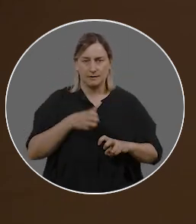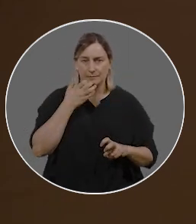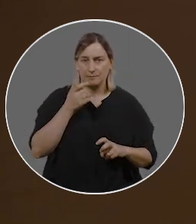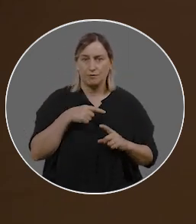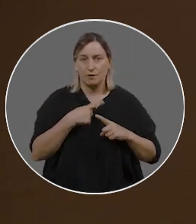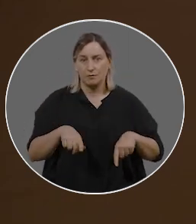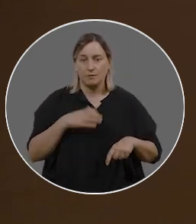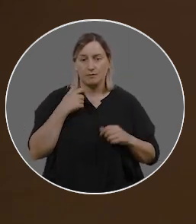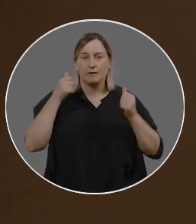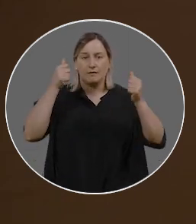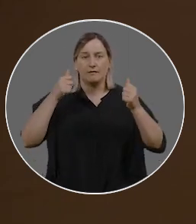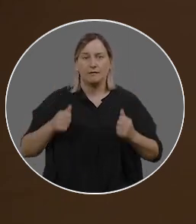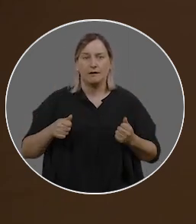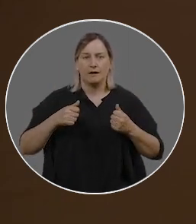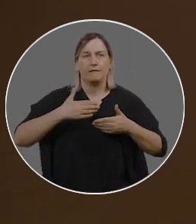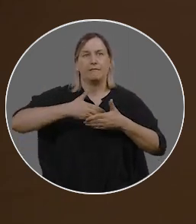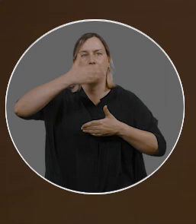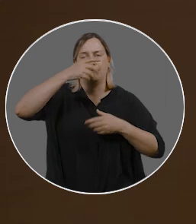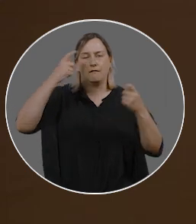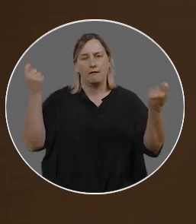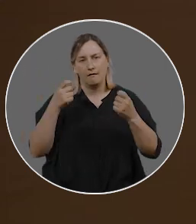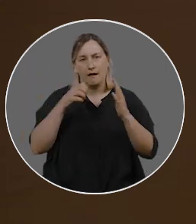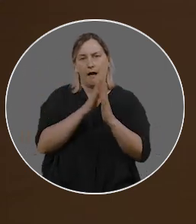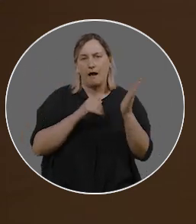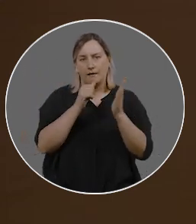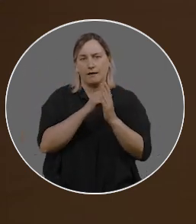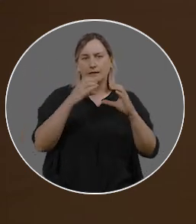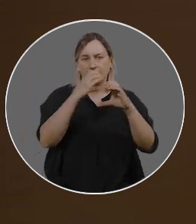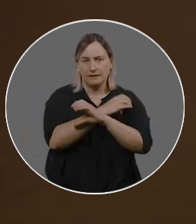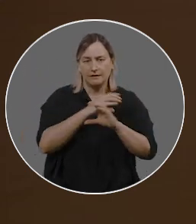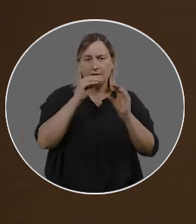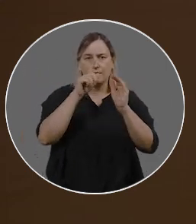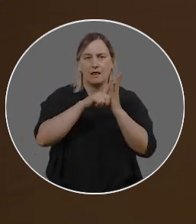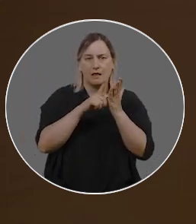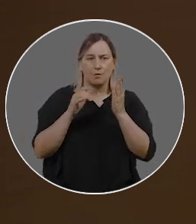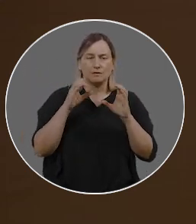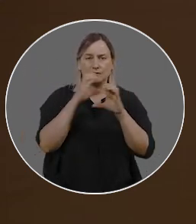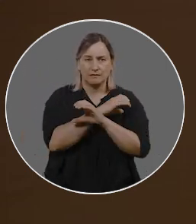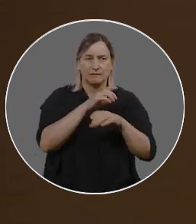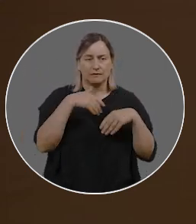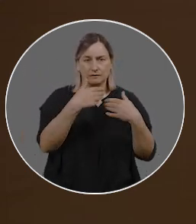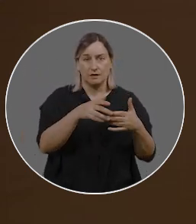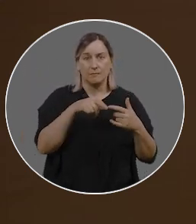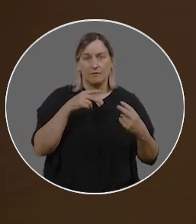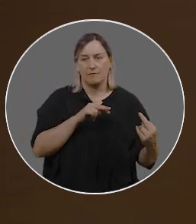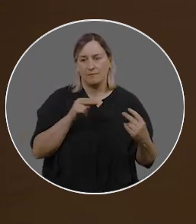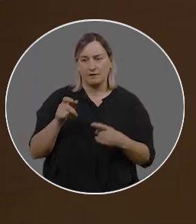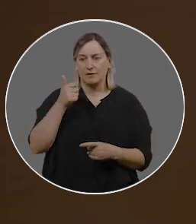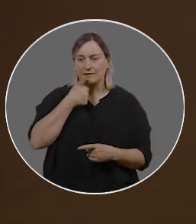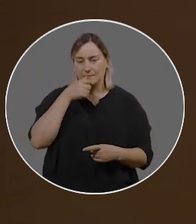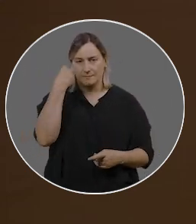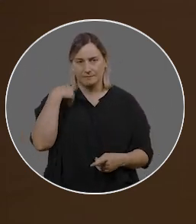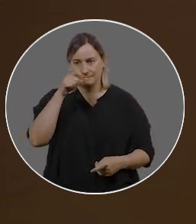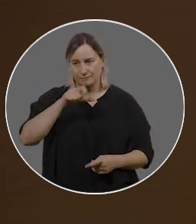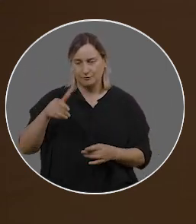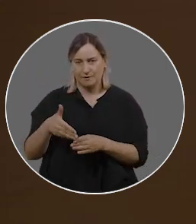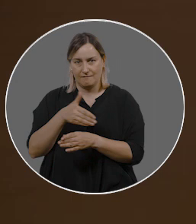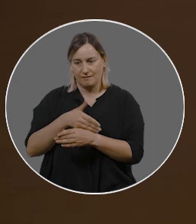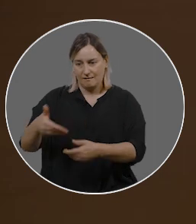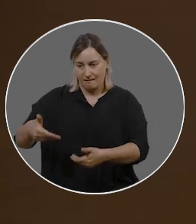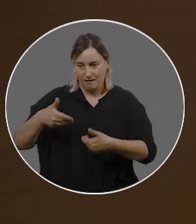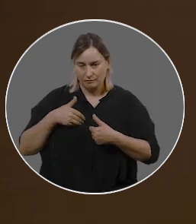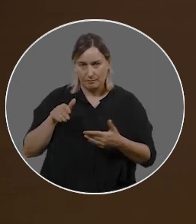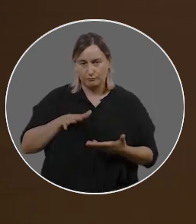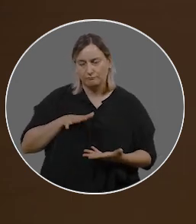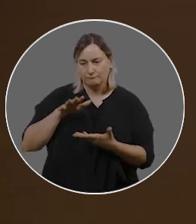quan ho publiquem en papers, en articles científics, que fem servir el llenguatge científic, però hem de fer retorn a aquelles persones que ens han estat